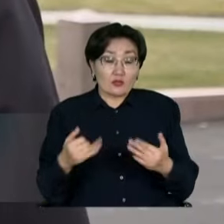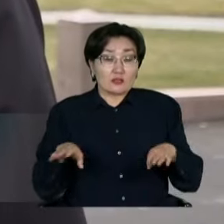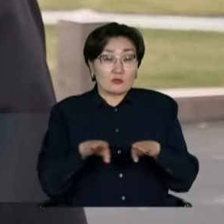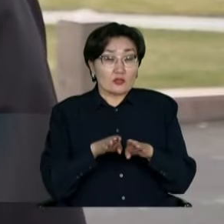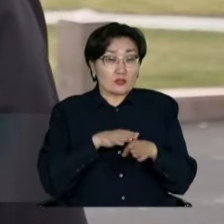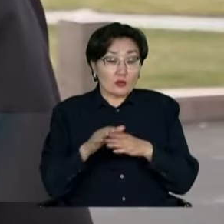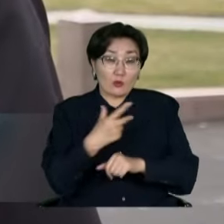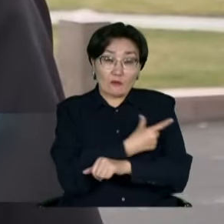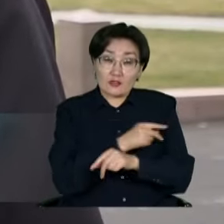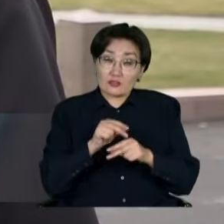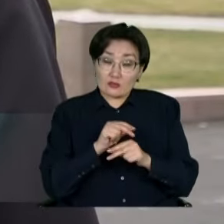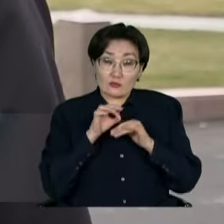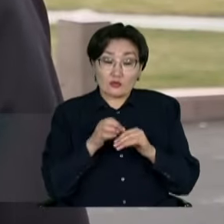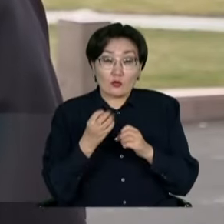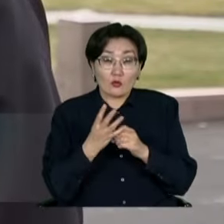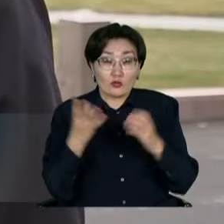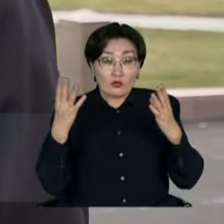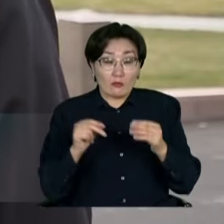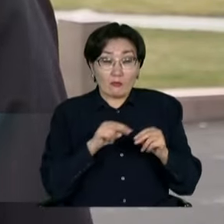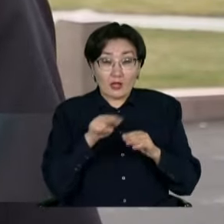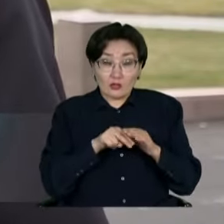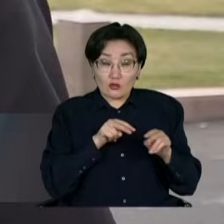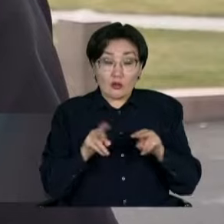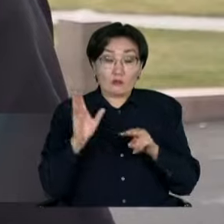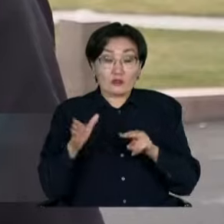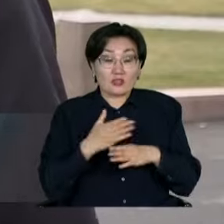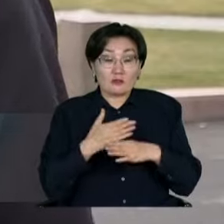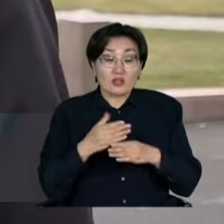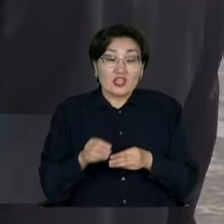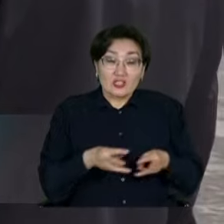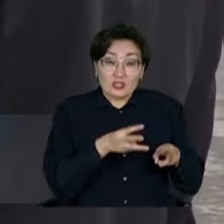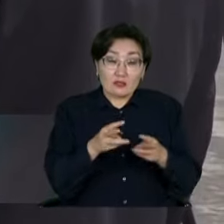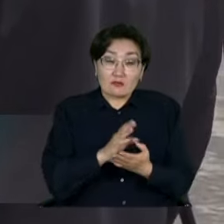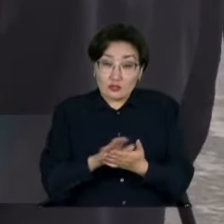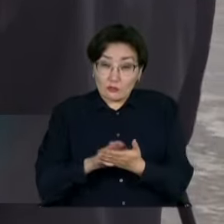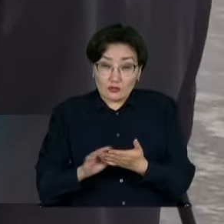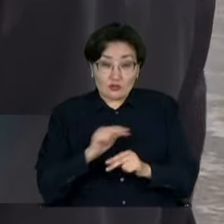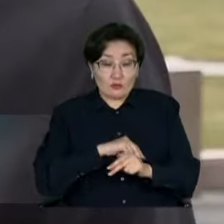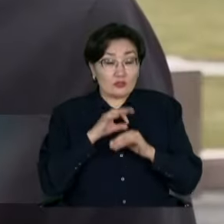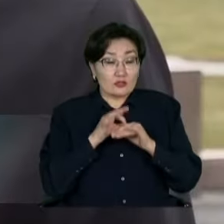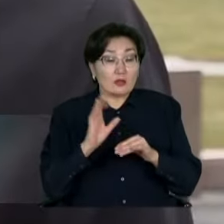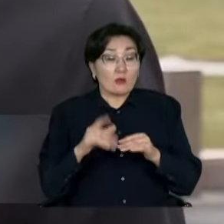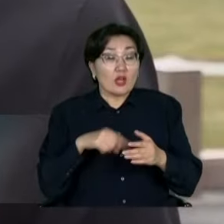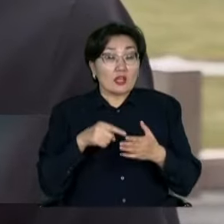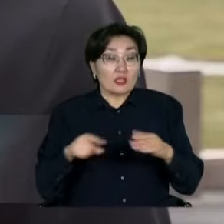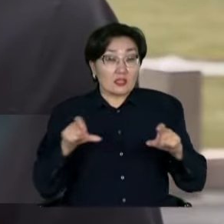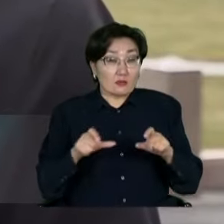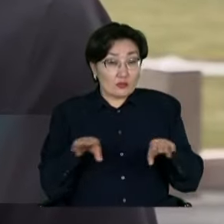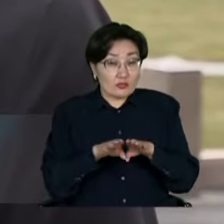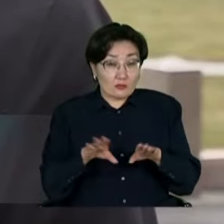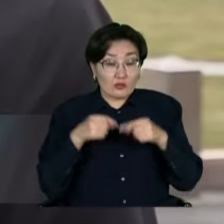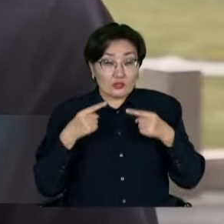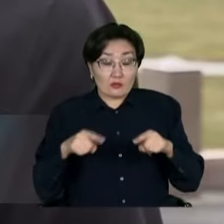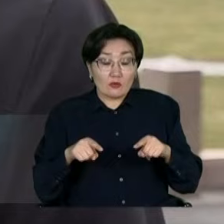толықтай вакцинация жасалады. 14 күн бақылауға алынады. Сосын дезинфекция жұмыстар жүргізіледі. Қалаға карантинге жабылмайды. Себебі ондай басқа